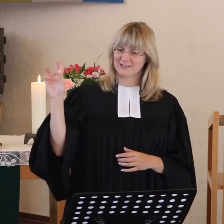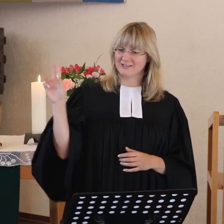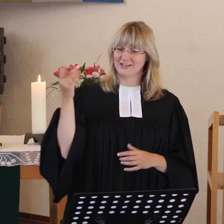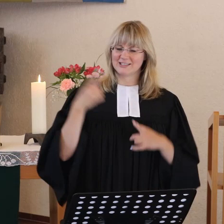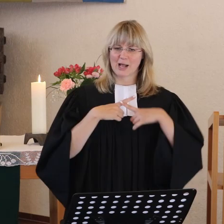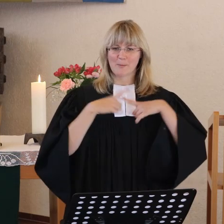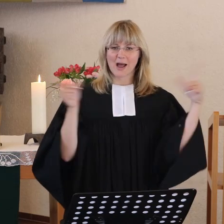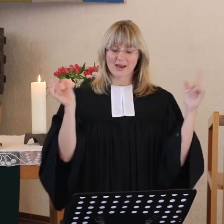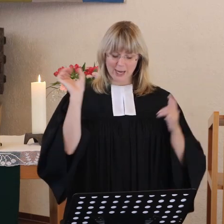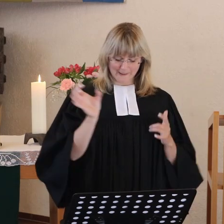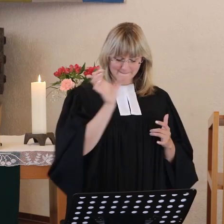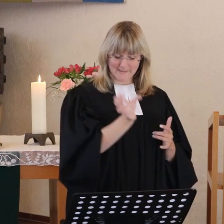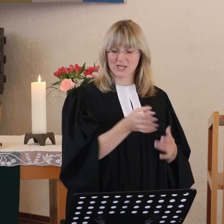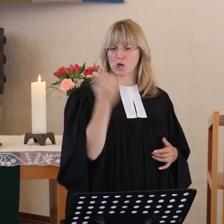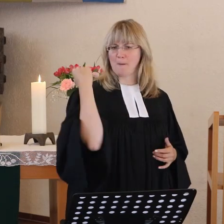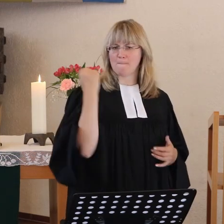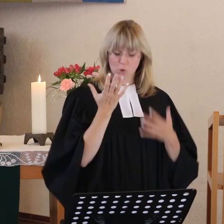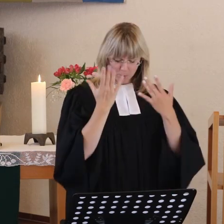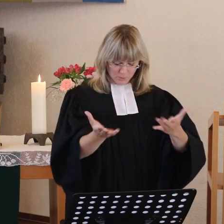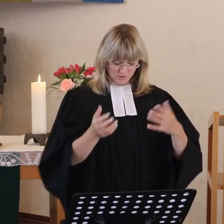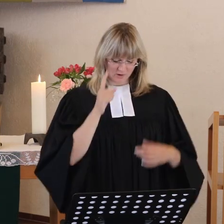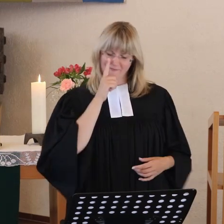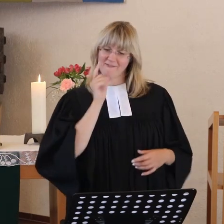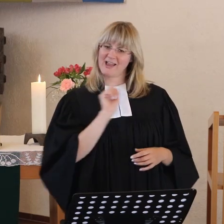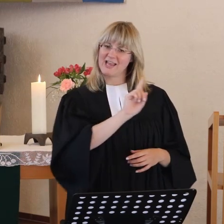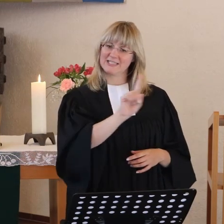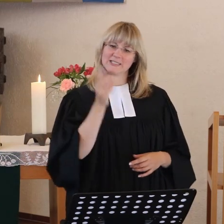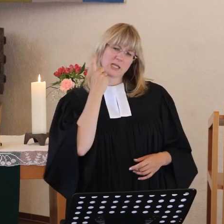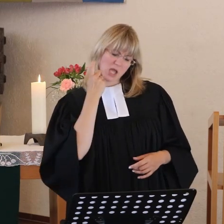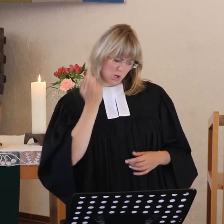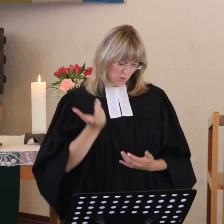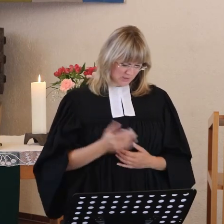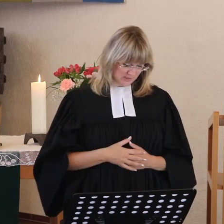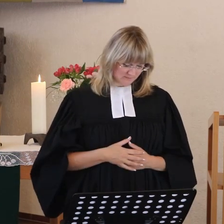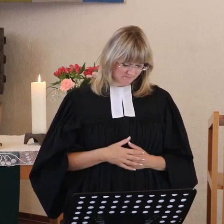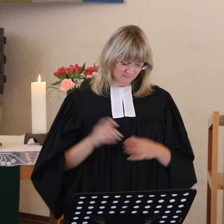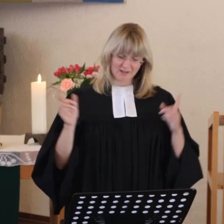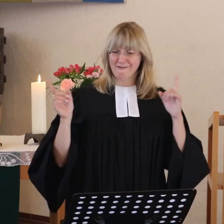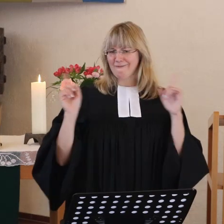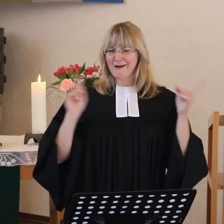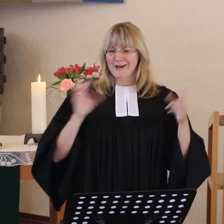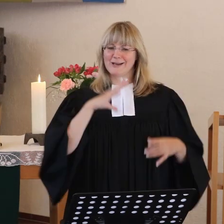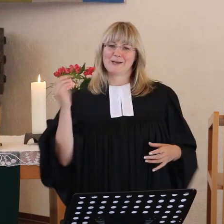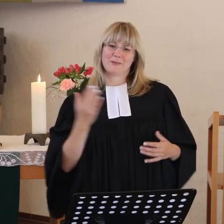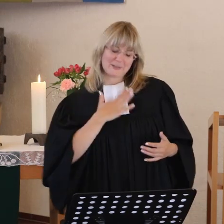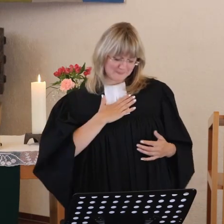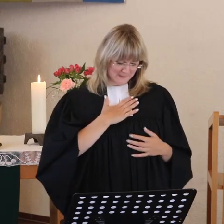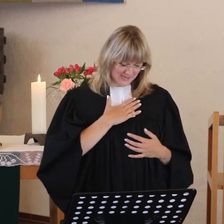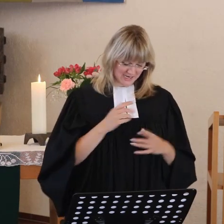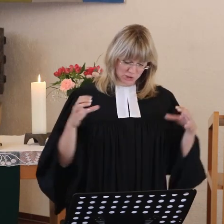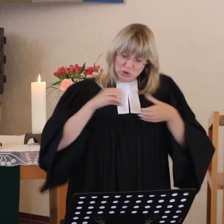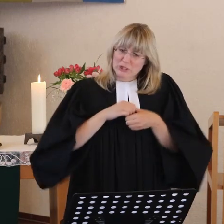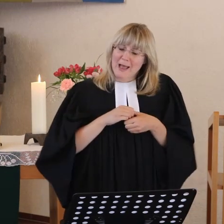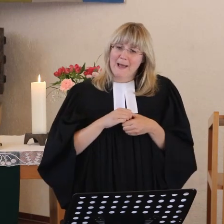dass andere Menschen Mut beziehen, wenn es ihnen schlecht geht. Feiert doch mit mir